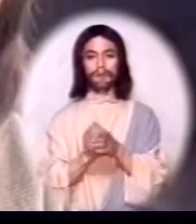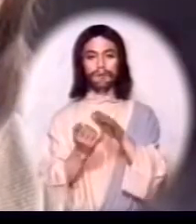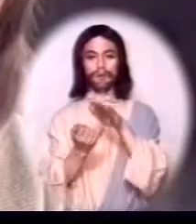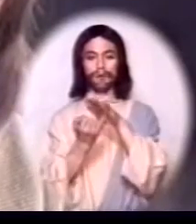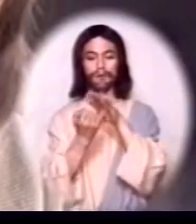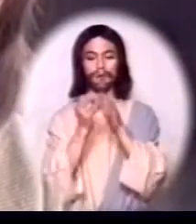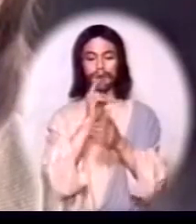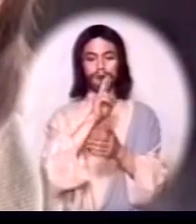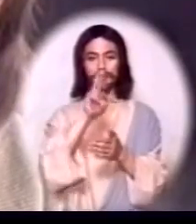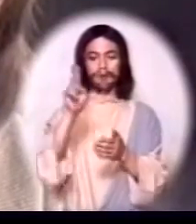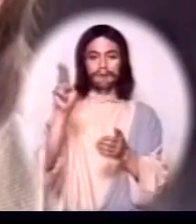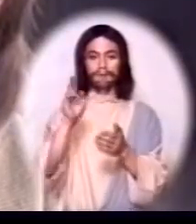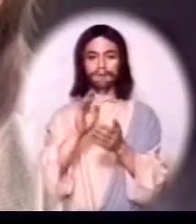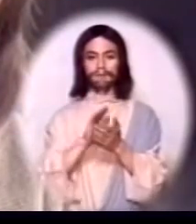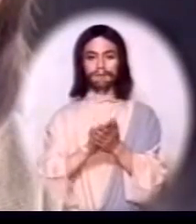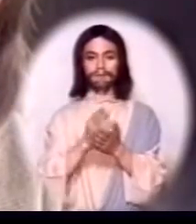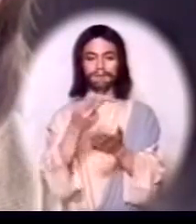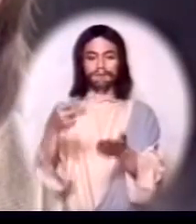소녀야,